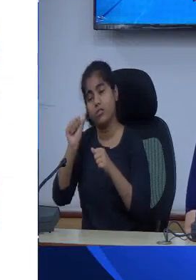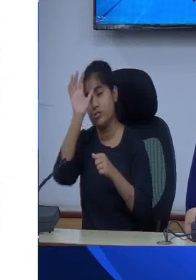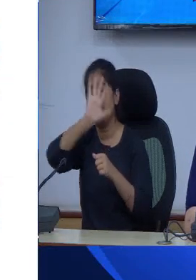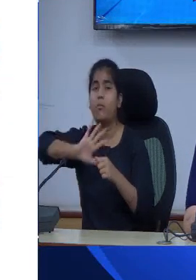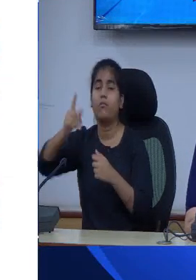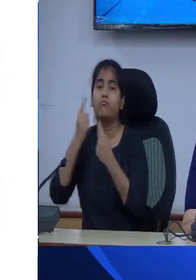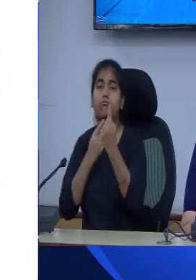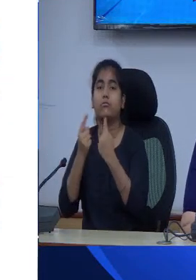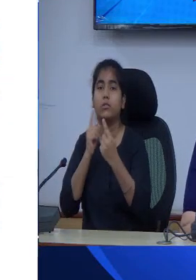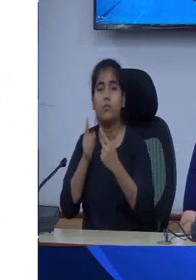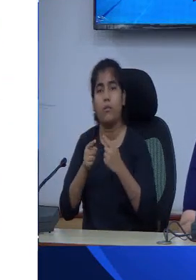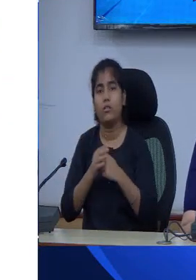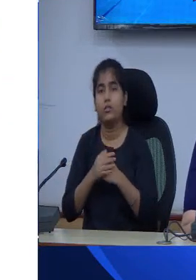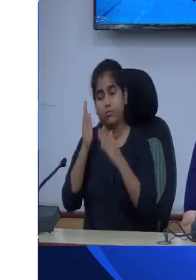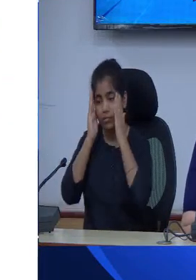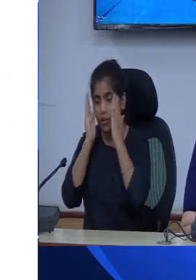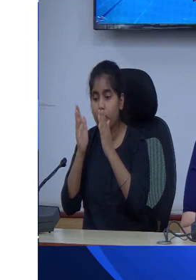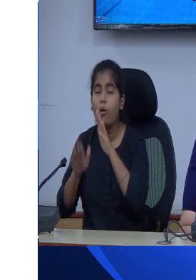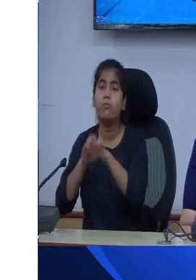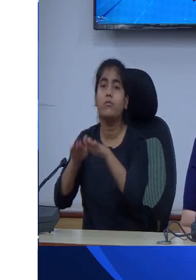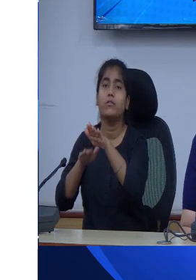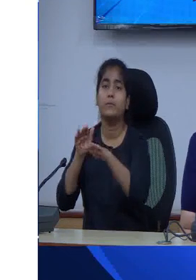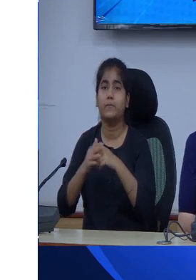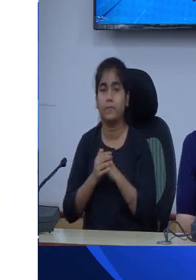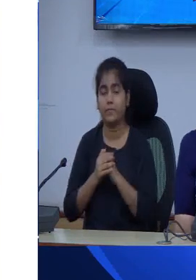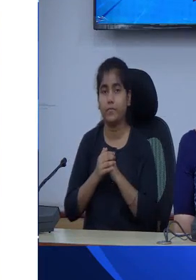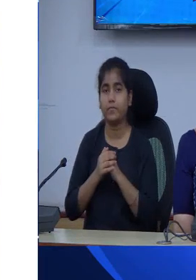बारे में भी बात करें और उस ओर हम लोग अपना कदम उठाएं.